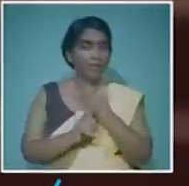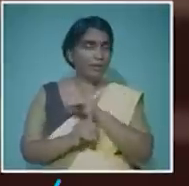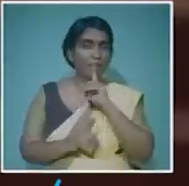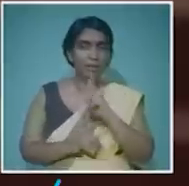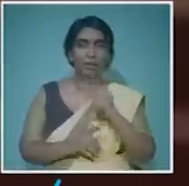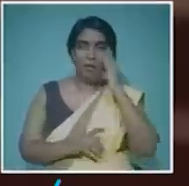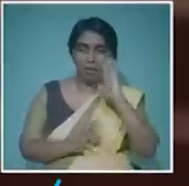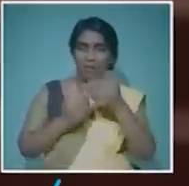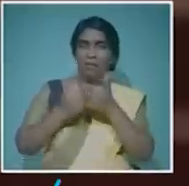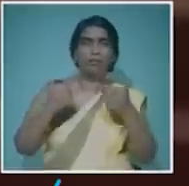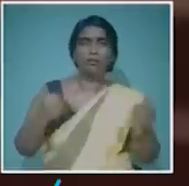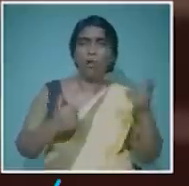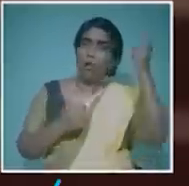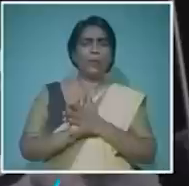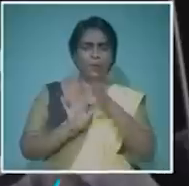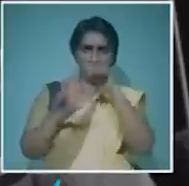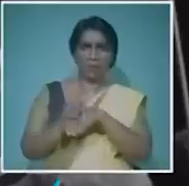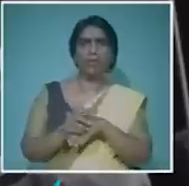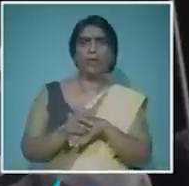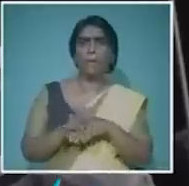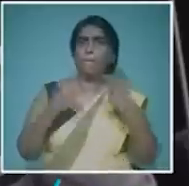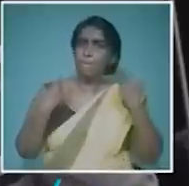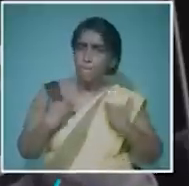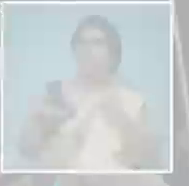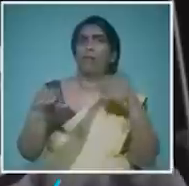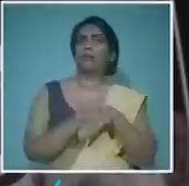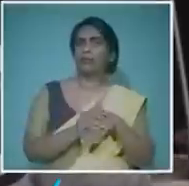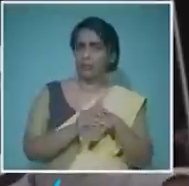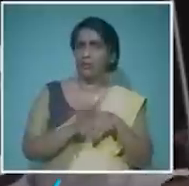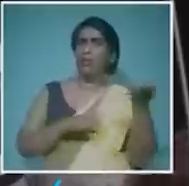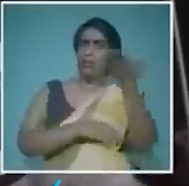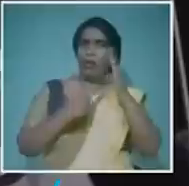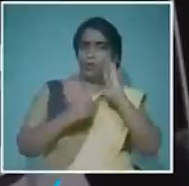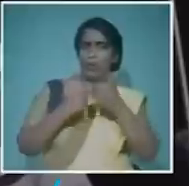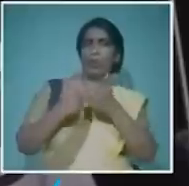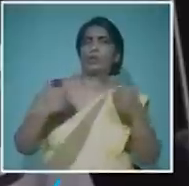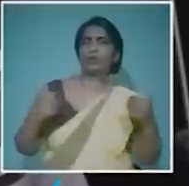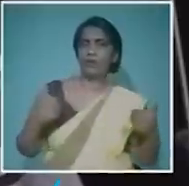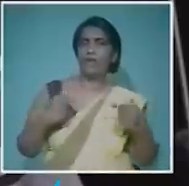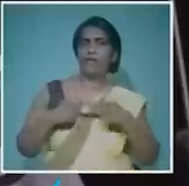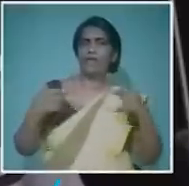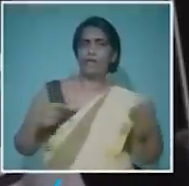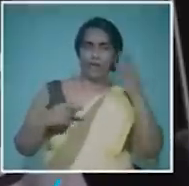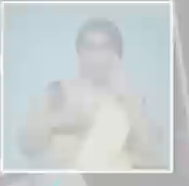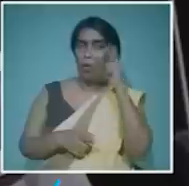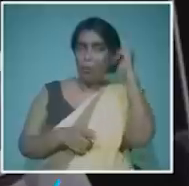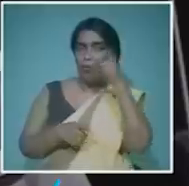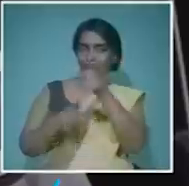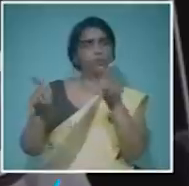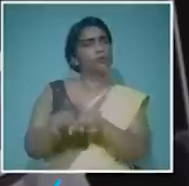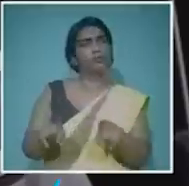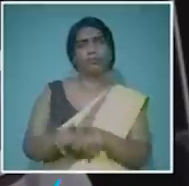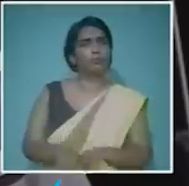කිව්වා ස්වාධීන වෙනවයි කියන්නේ ඔලු තුනේ බෝරුවෝ කියලා. මහින්ද රාජපක්ෂ මැතිතුමත් හිටියා. ඒ අපි ඔක්කොම හිටියේ විපක්ෂයේ ස්වාධීන කණ්ඩායමක් හැටියට. මම